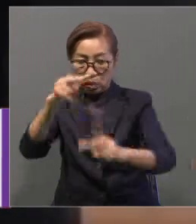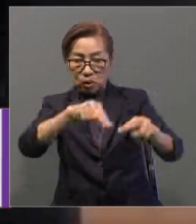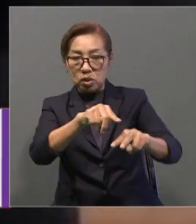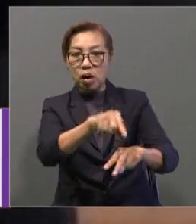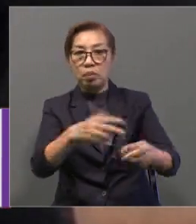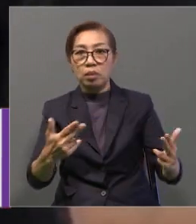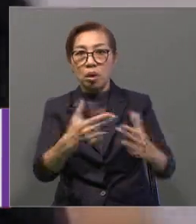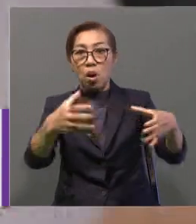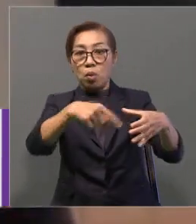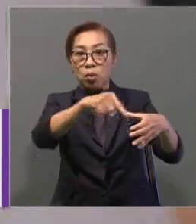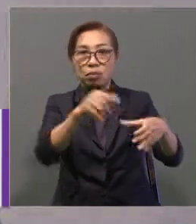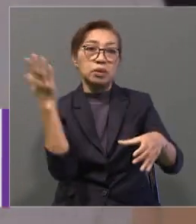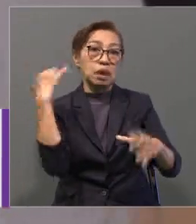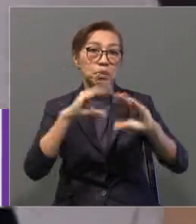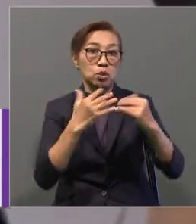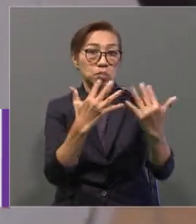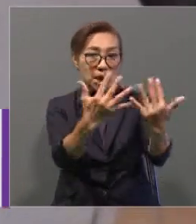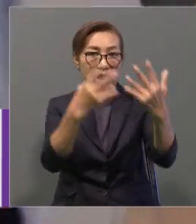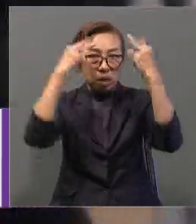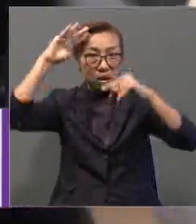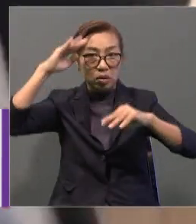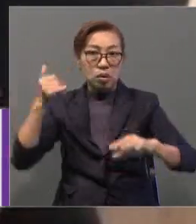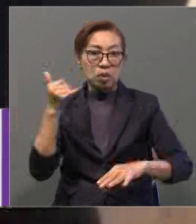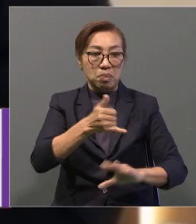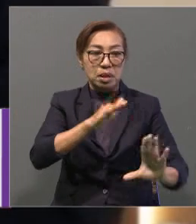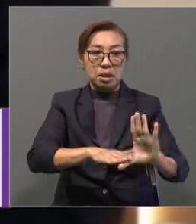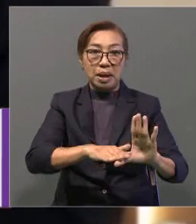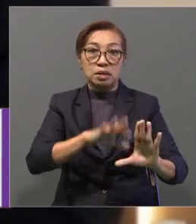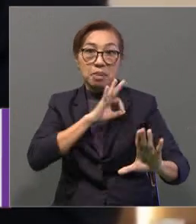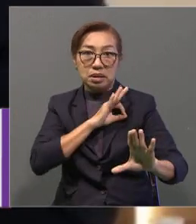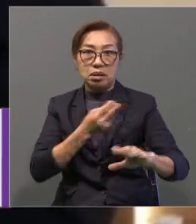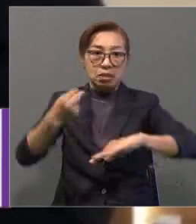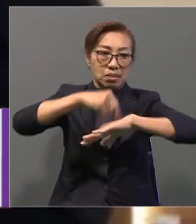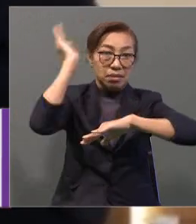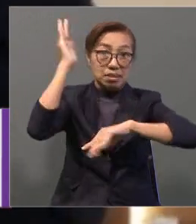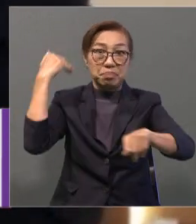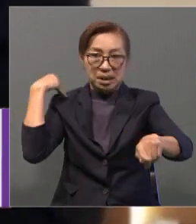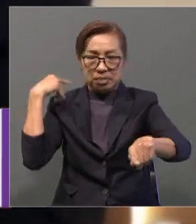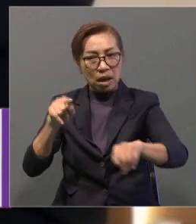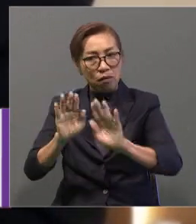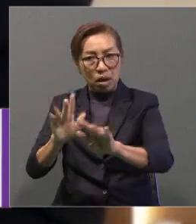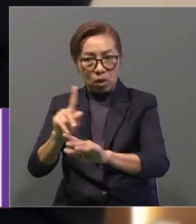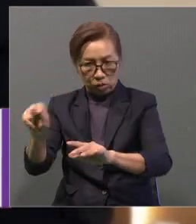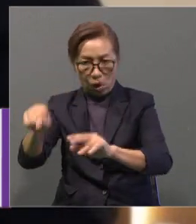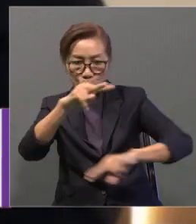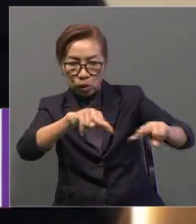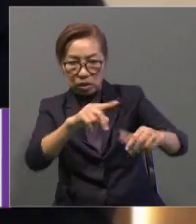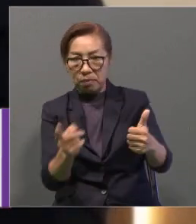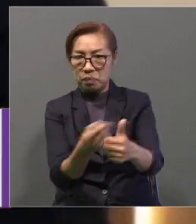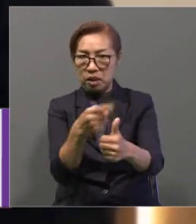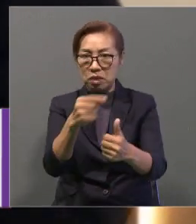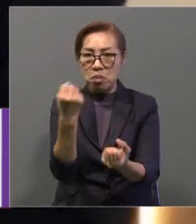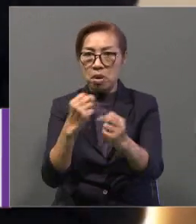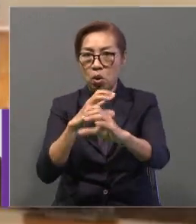ประชุมแล้วก็เปิดตัวพลเอกประยุทธ์จันทร์โอชานายกรัฐมนตรีใน 5ประเด็นด้วยกันนะครับก็คือเรื่องของการนำรถบัสนับร้อย